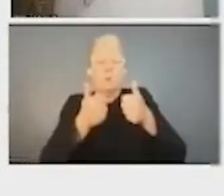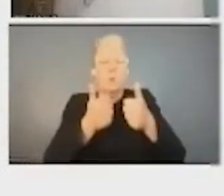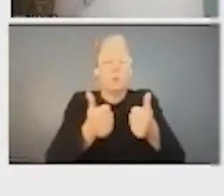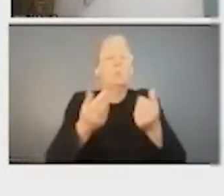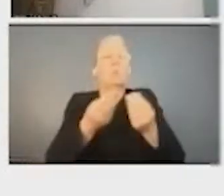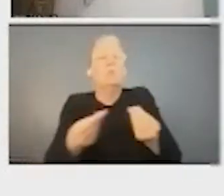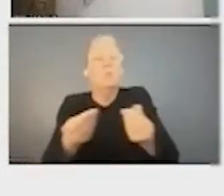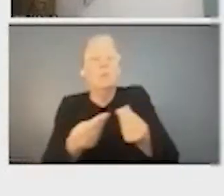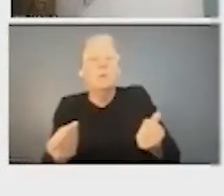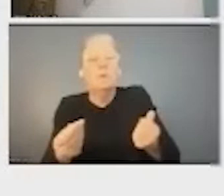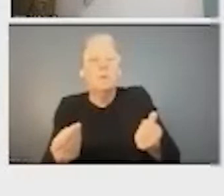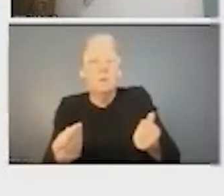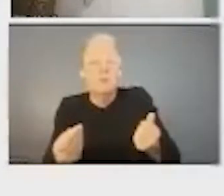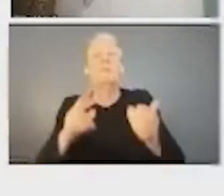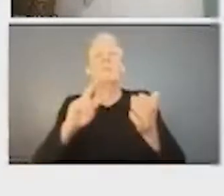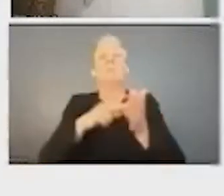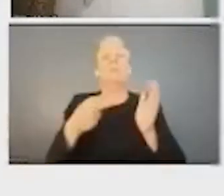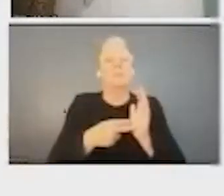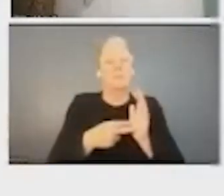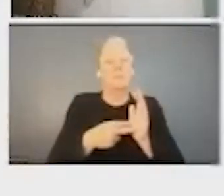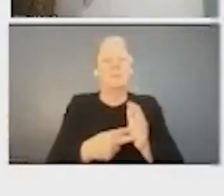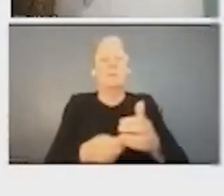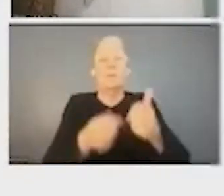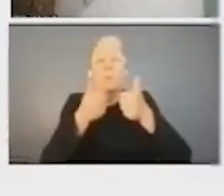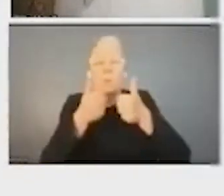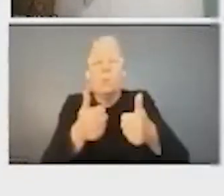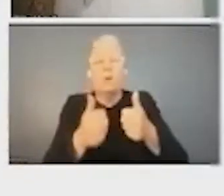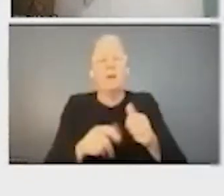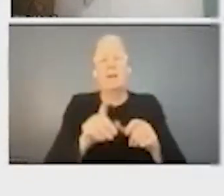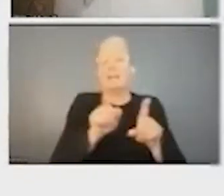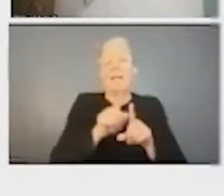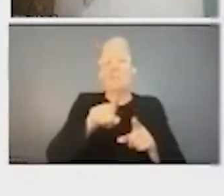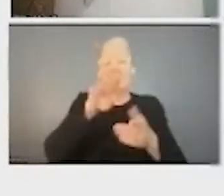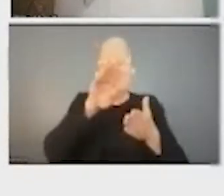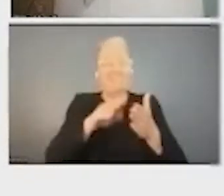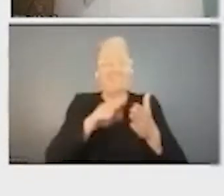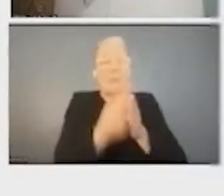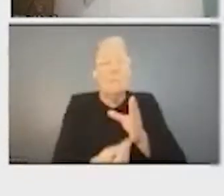ويجب أن نجد الحلول المناسبة لهذه المشكلة،